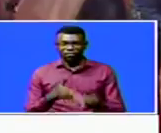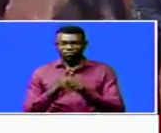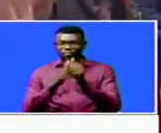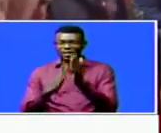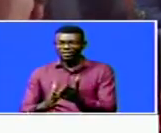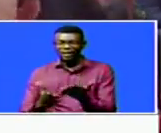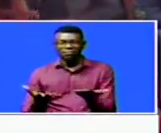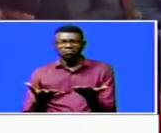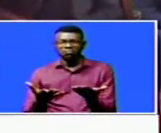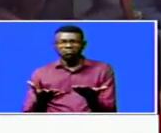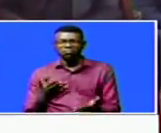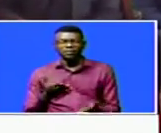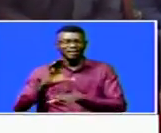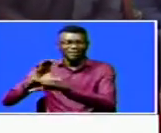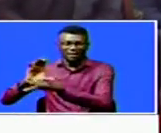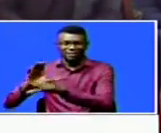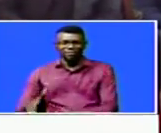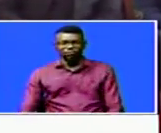viongozi wa kidini,